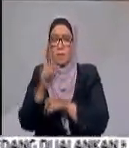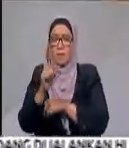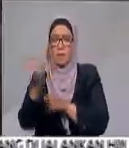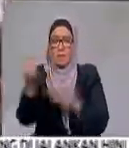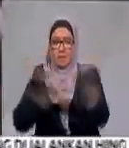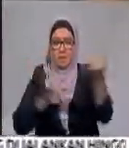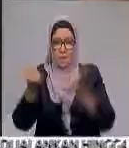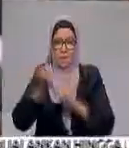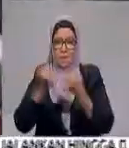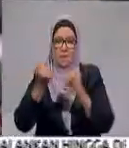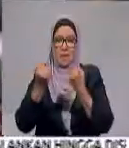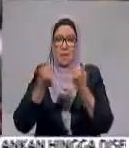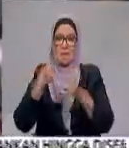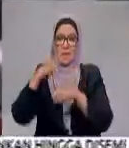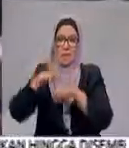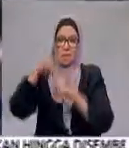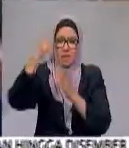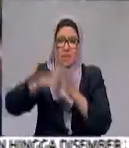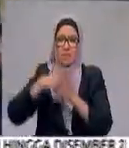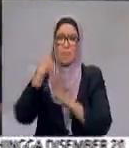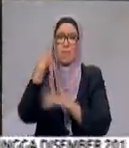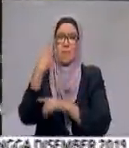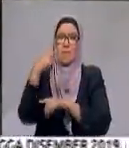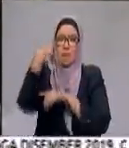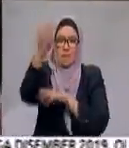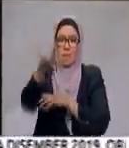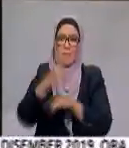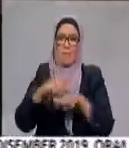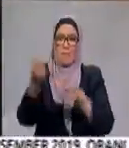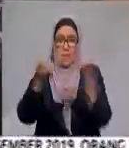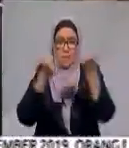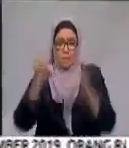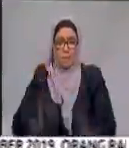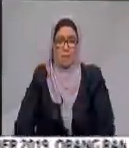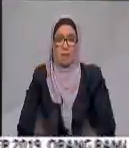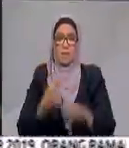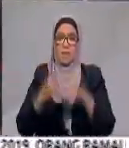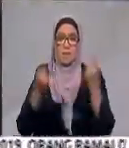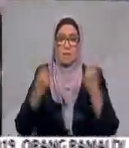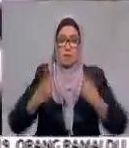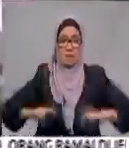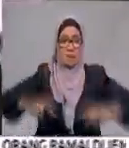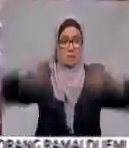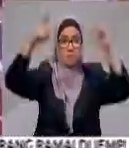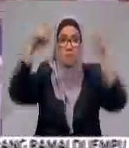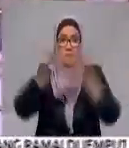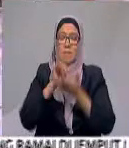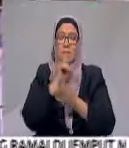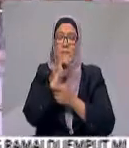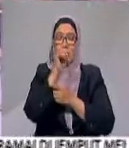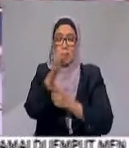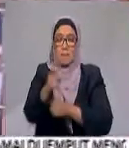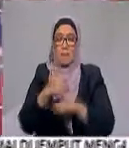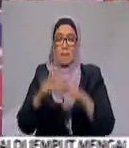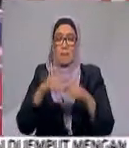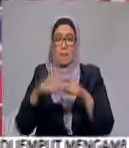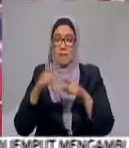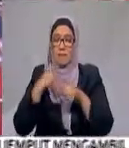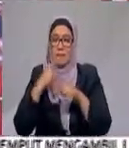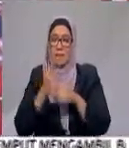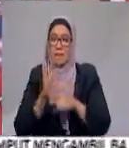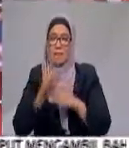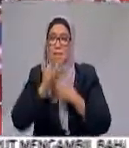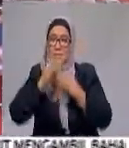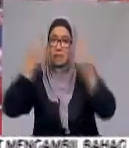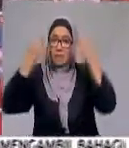depan. Pemandu yang sedang meningkat naik itu juga disifatkan sebagai pemata negara sukan permotoran empat roda, meraih podium sulung